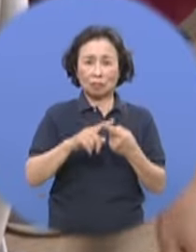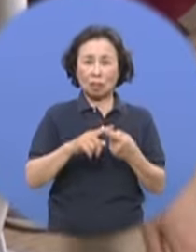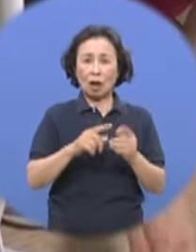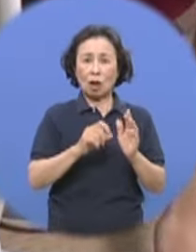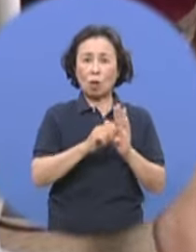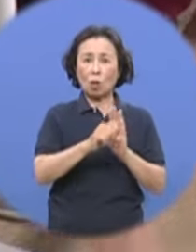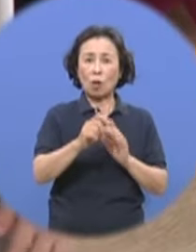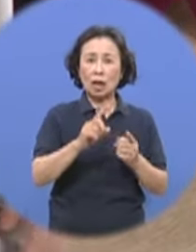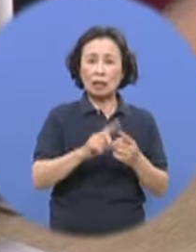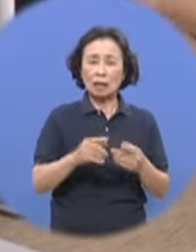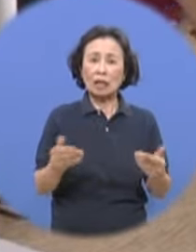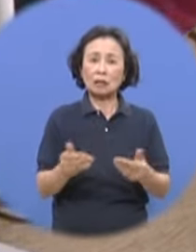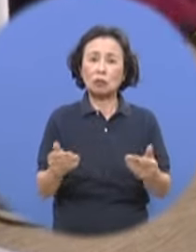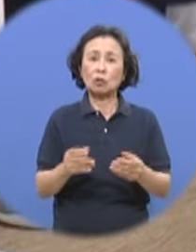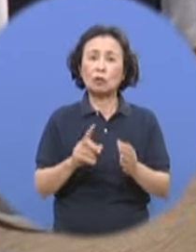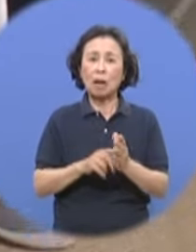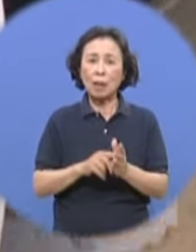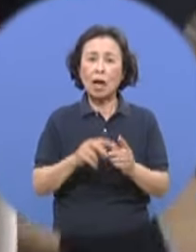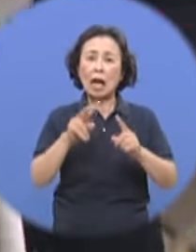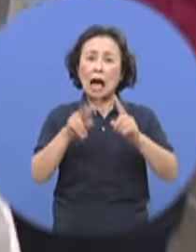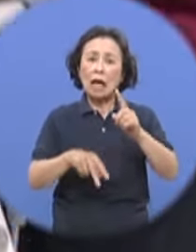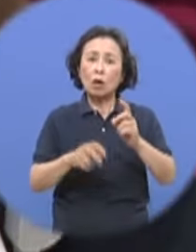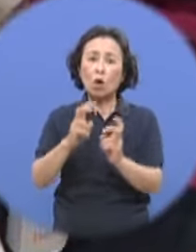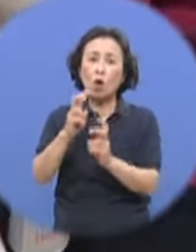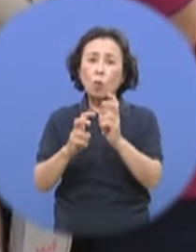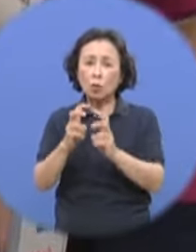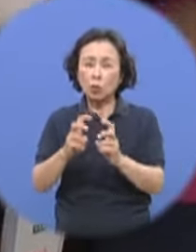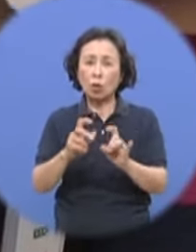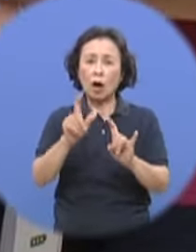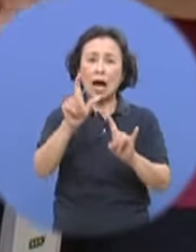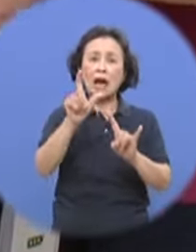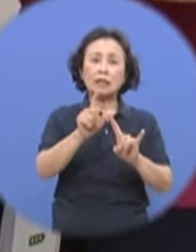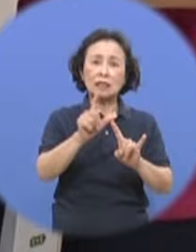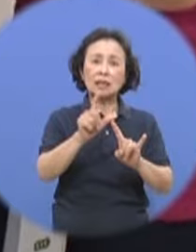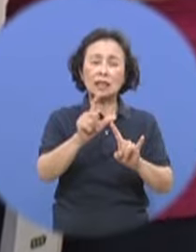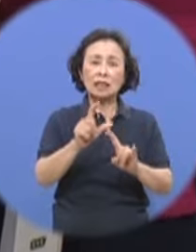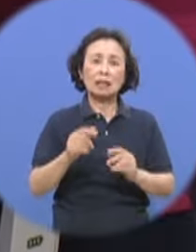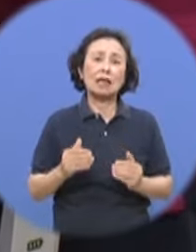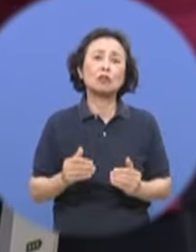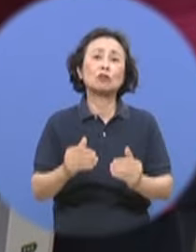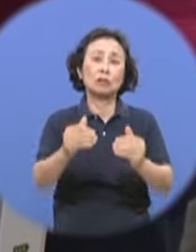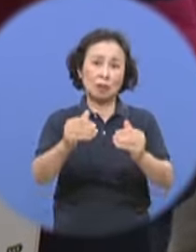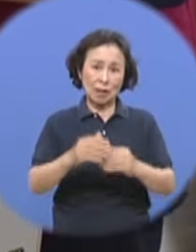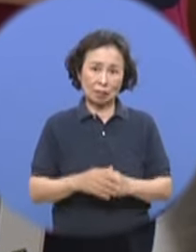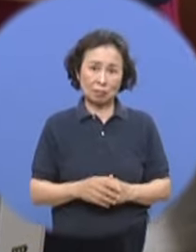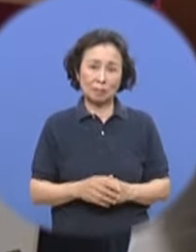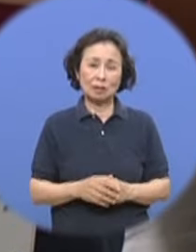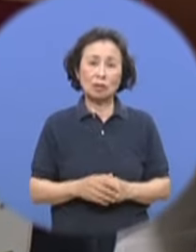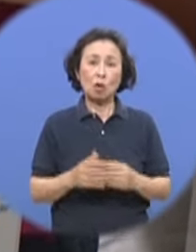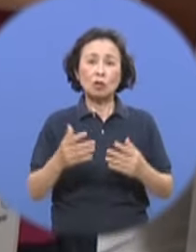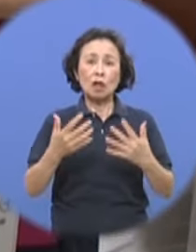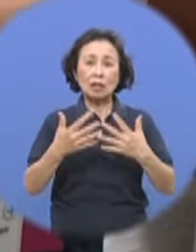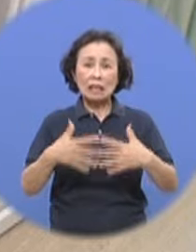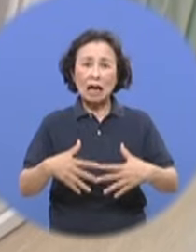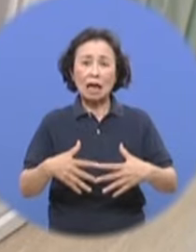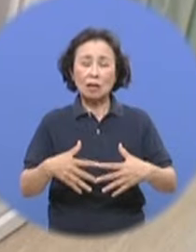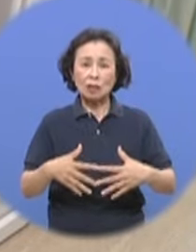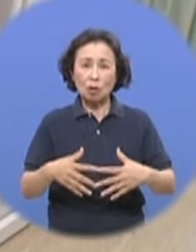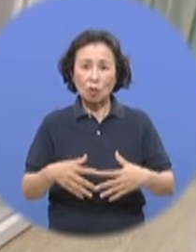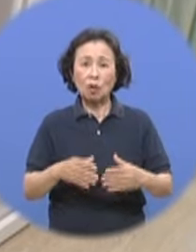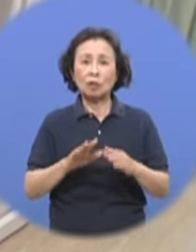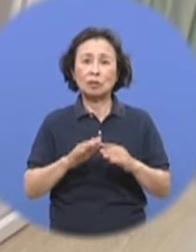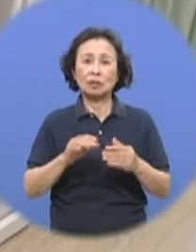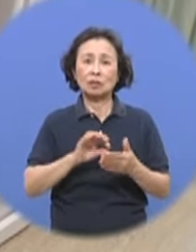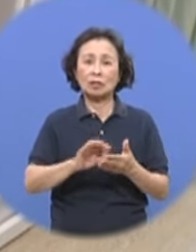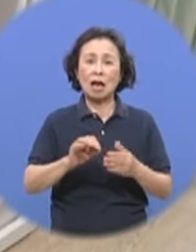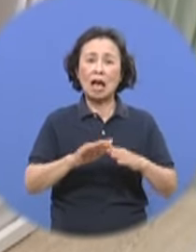ながる介護ロボットや ICT の開発が進んでおり、こうした新たな機器の導入を積極的に支援